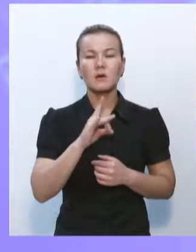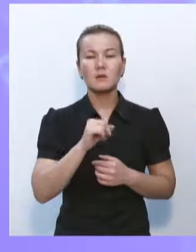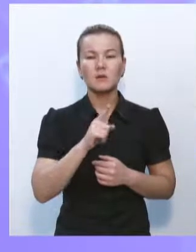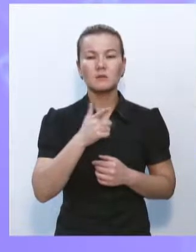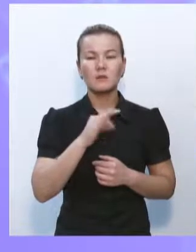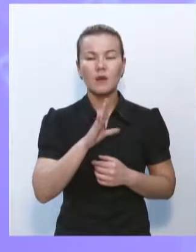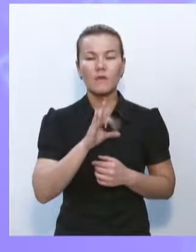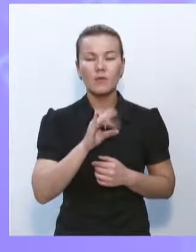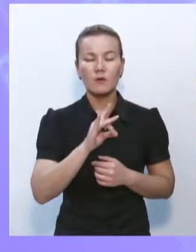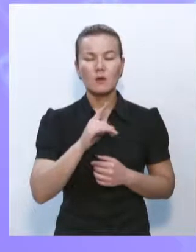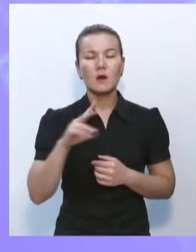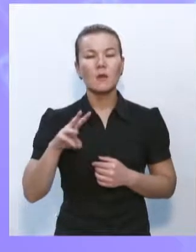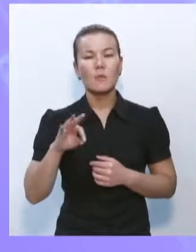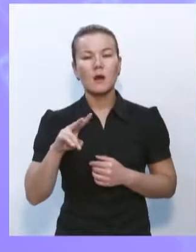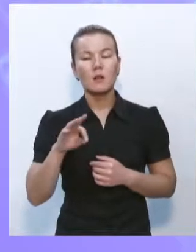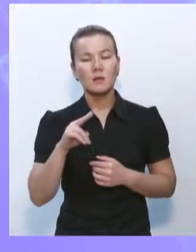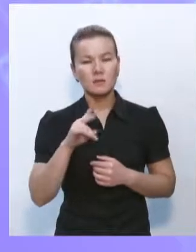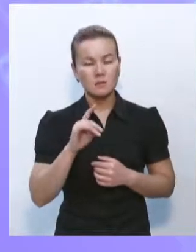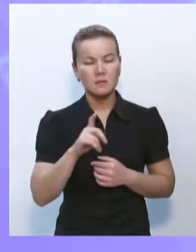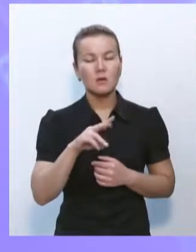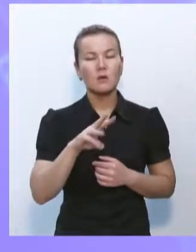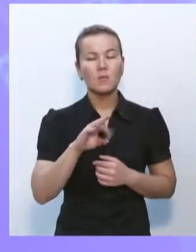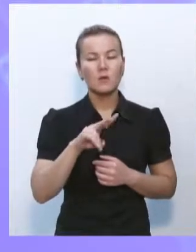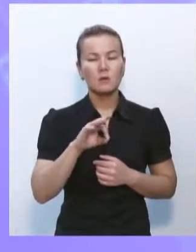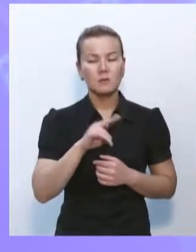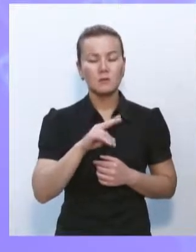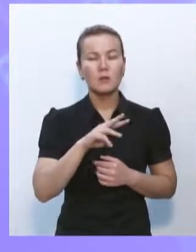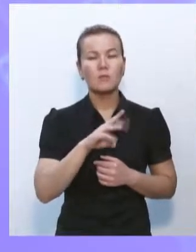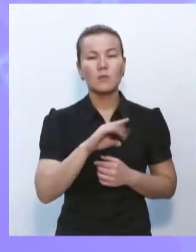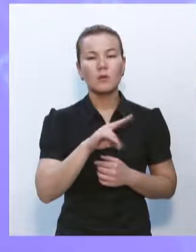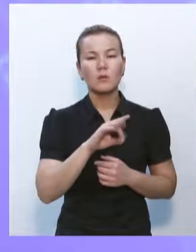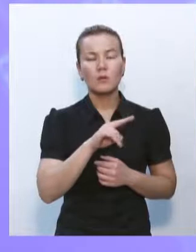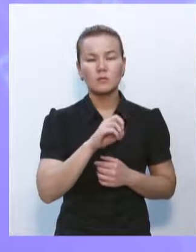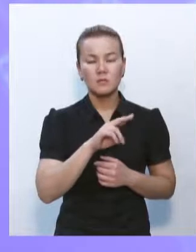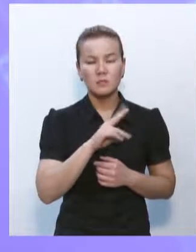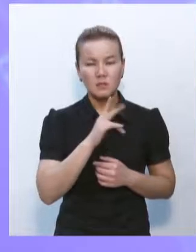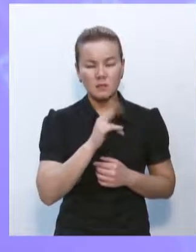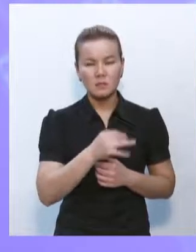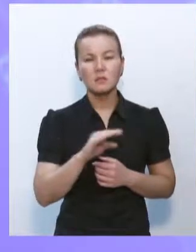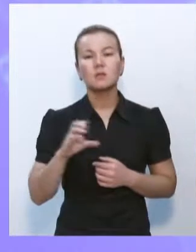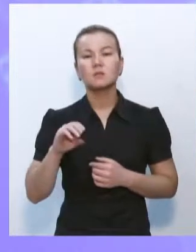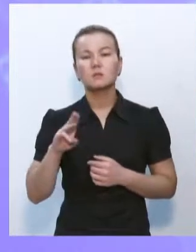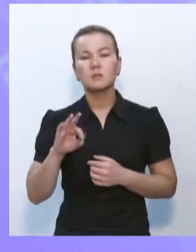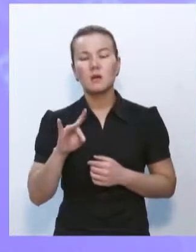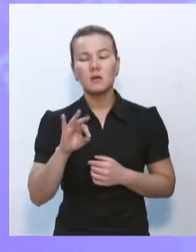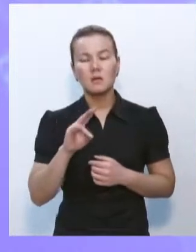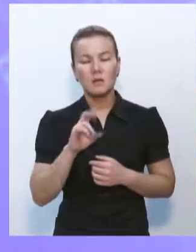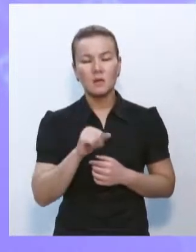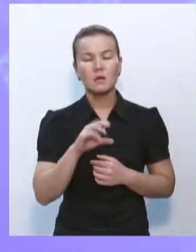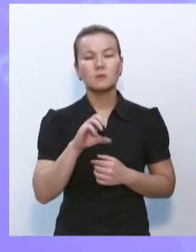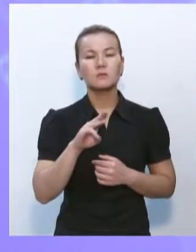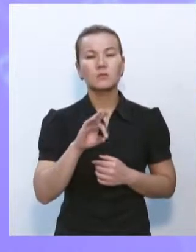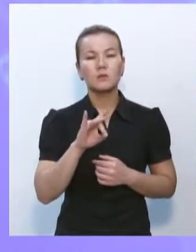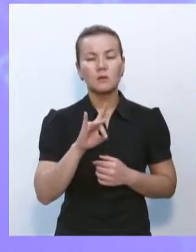разговор. Молодых – молод, молоденький, сторона, стороны,